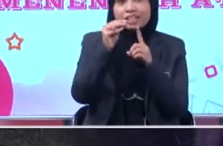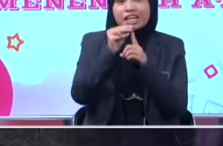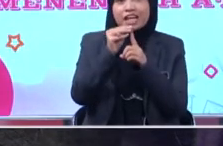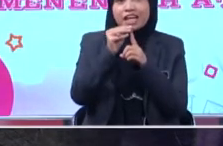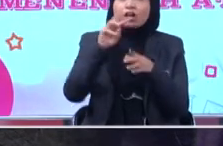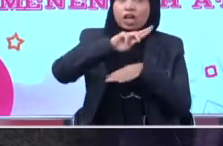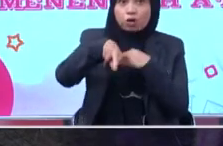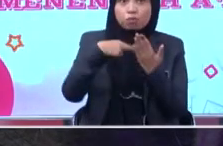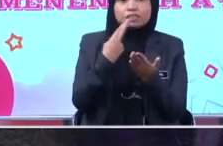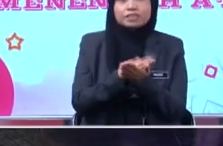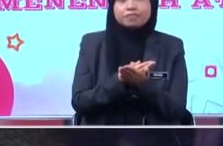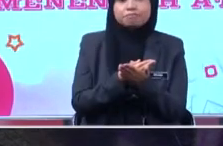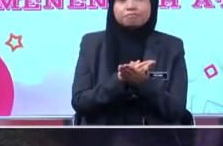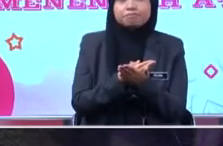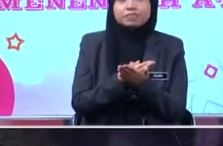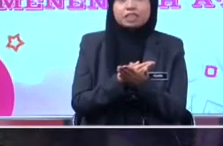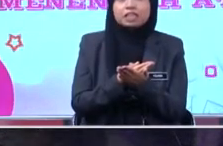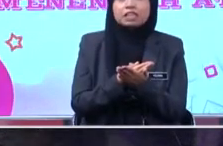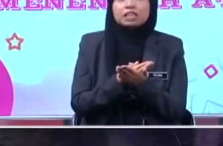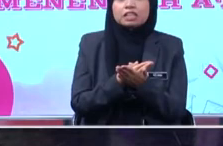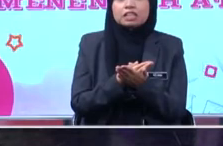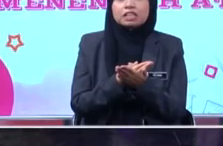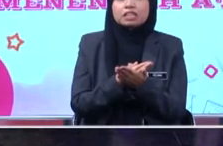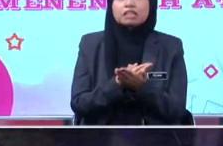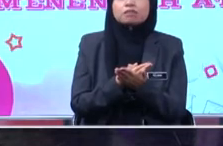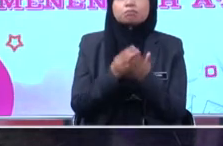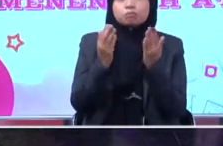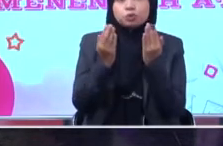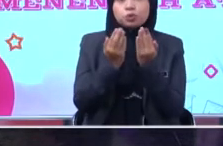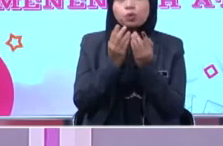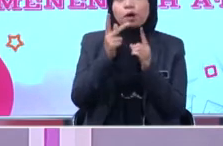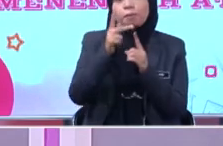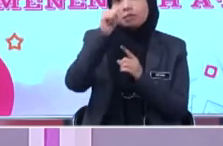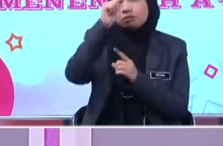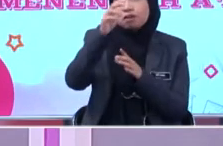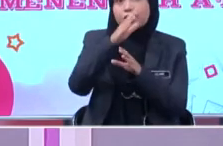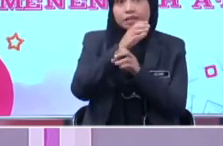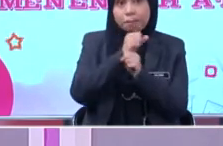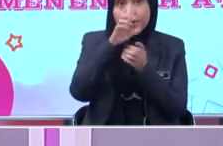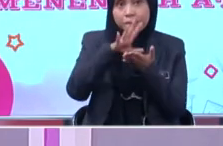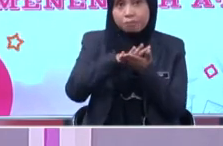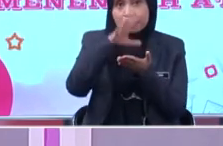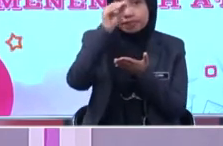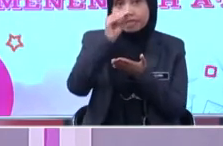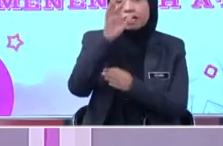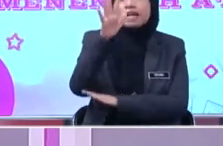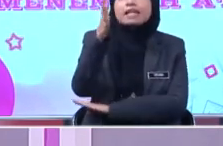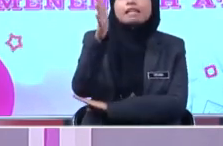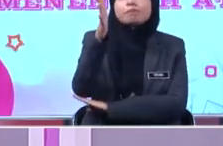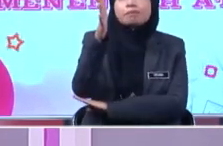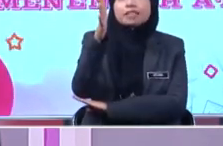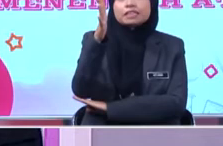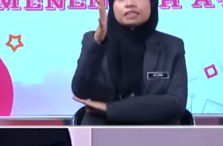rumusanya saja Oke Alhamdulillah ini kita dapat mempelajari berkaitan dengan 15 huruf